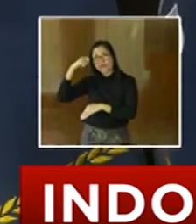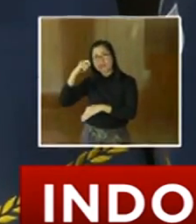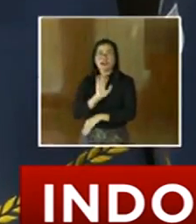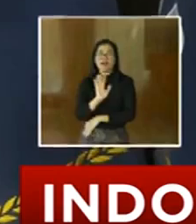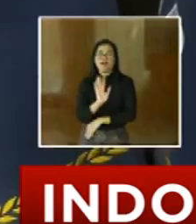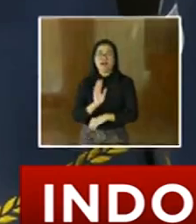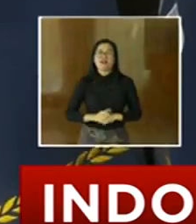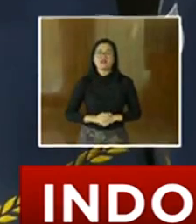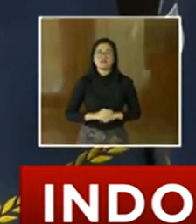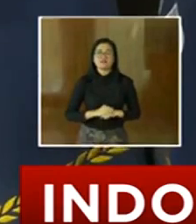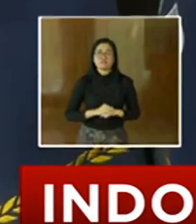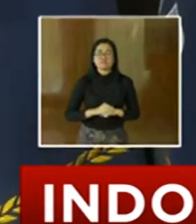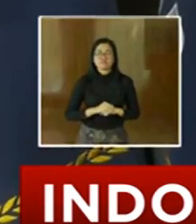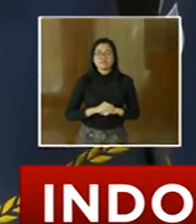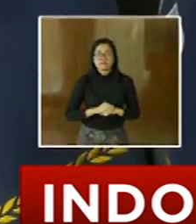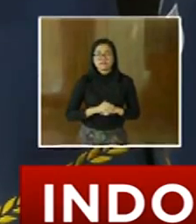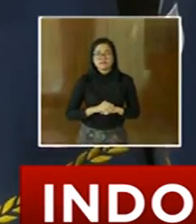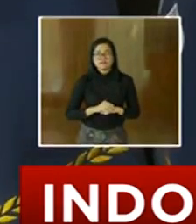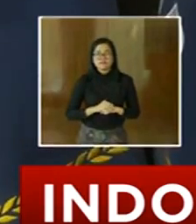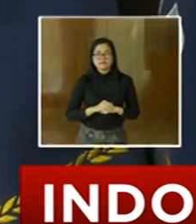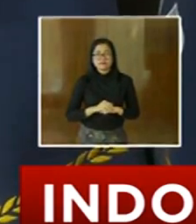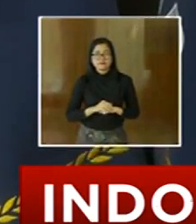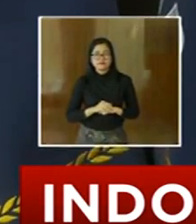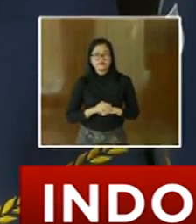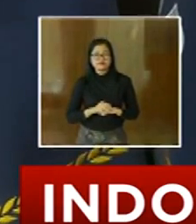jumlah seperti yang kita inginkan